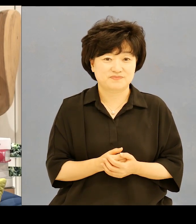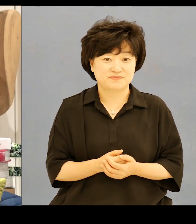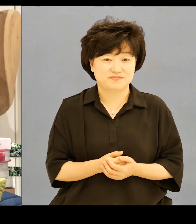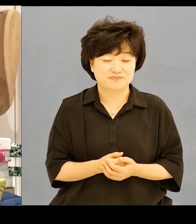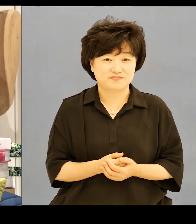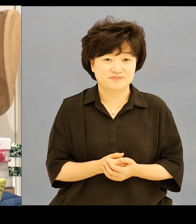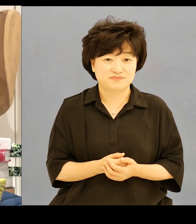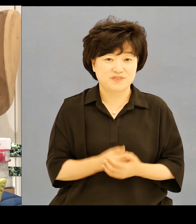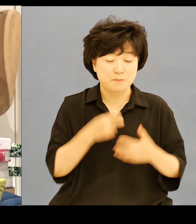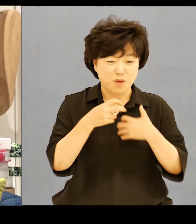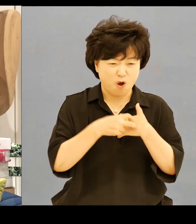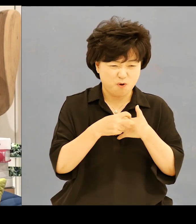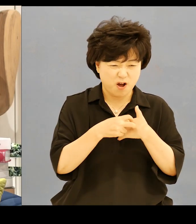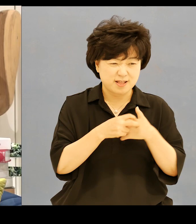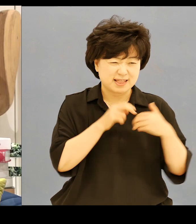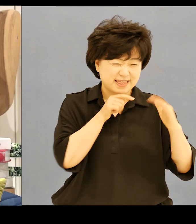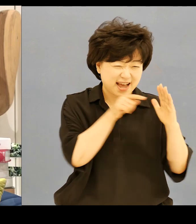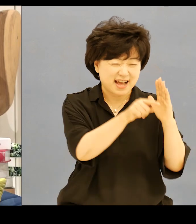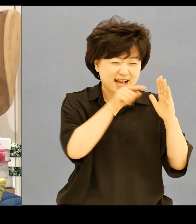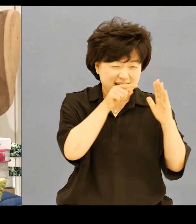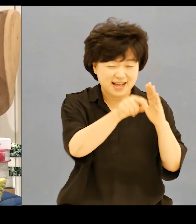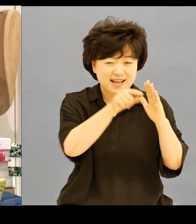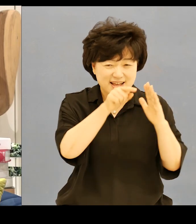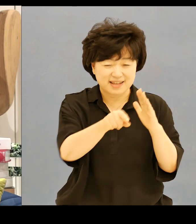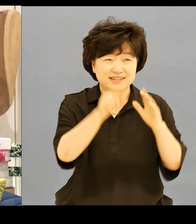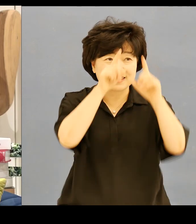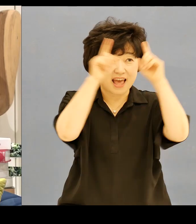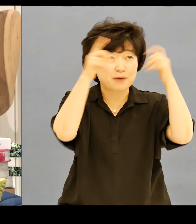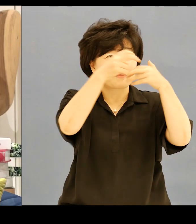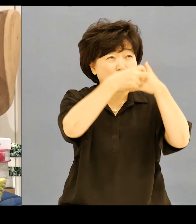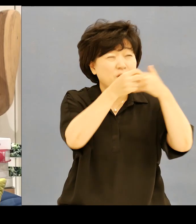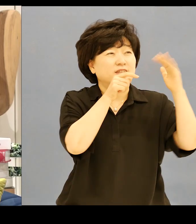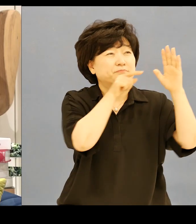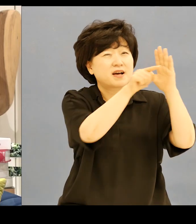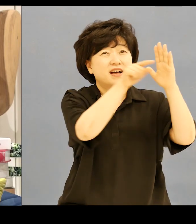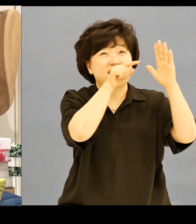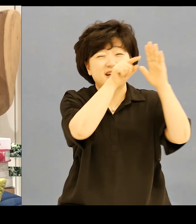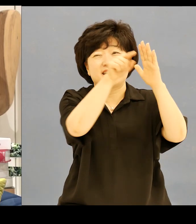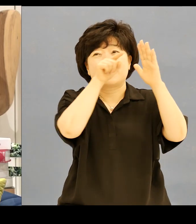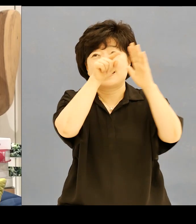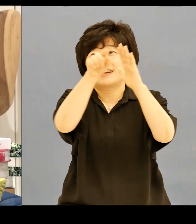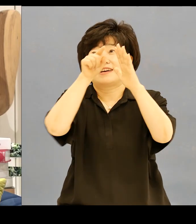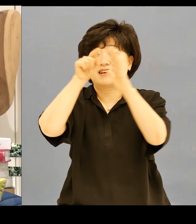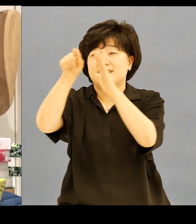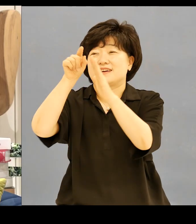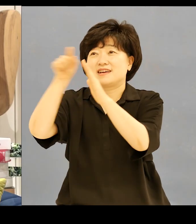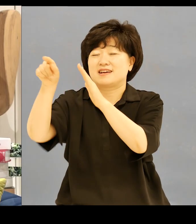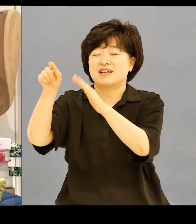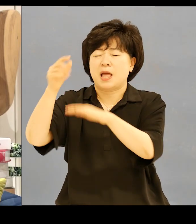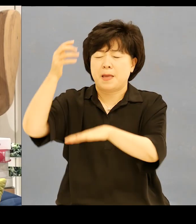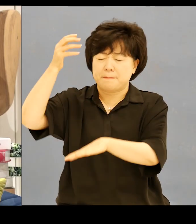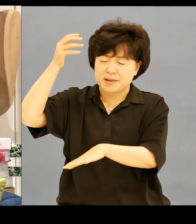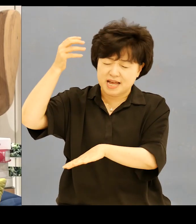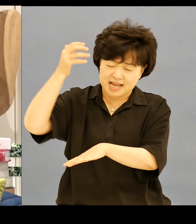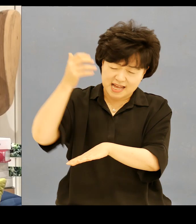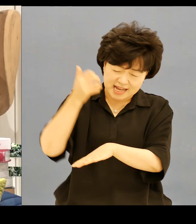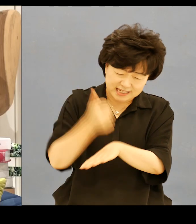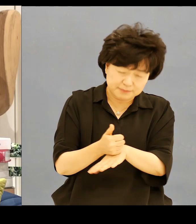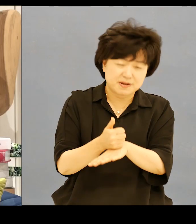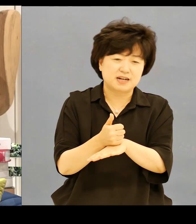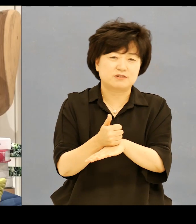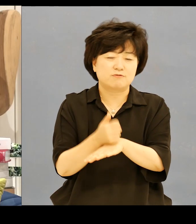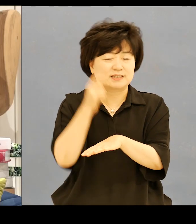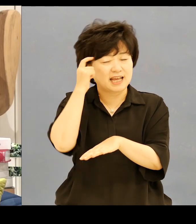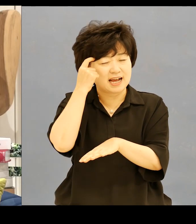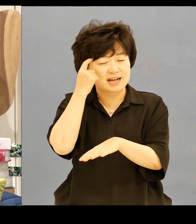병원이 이란 병원에 진짜 다 다녔던 것 같아요. 네. 대학병원을. 근데 이제 마지막이다 생각하고 6학년 때